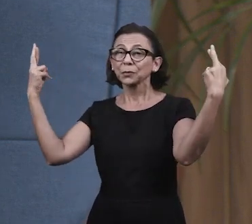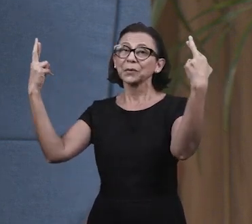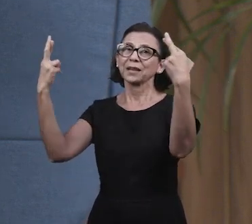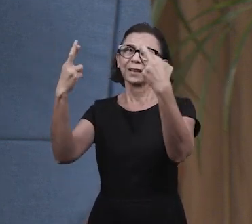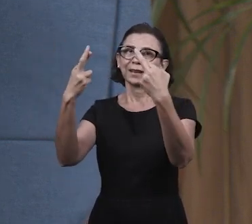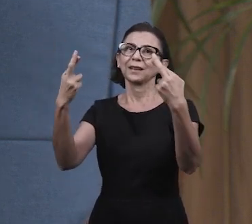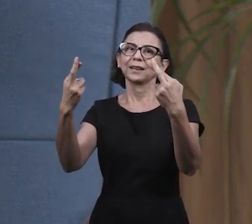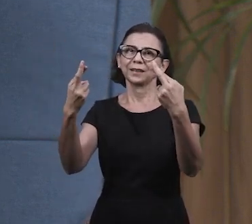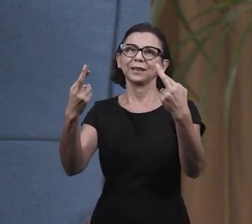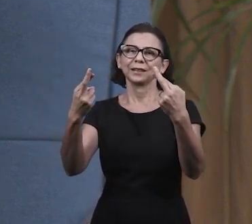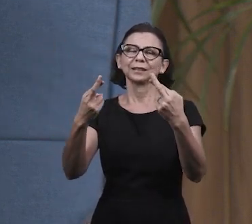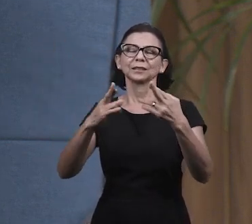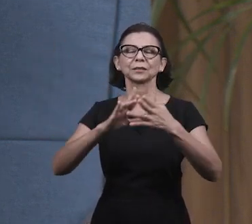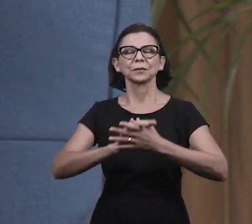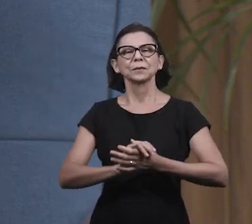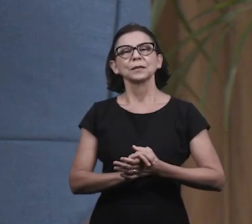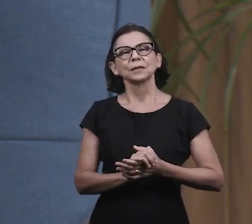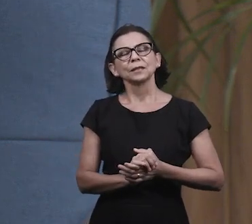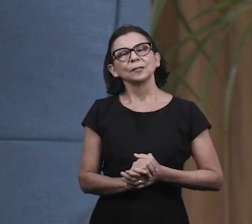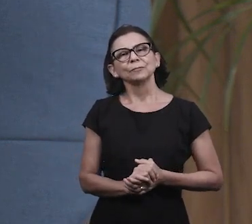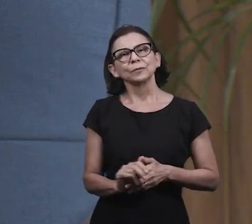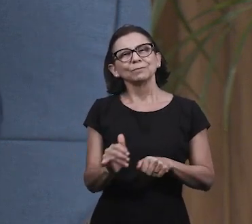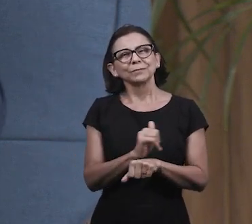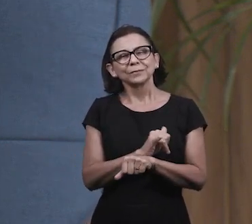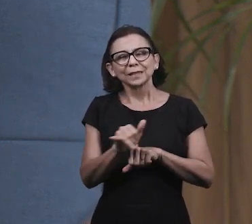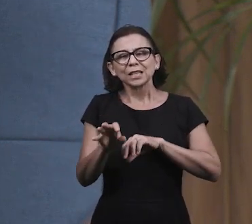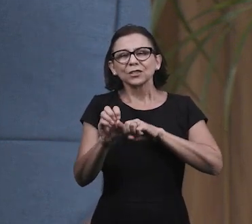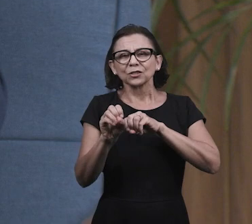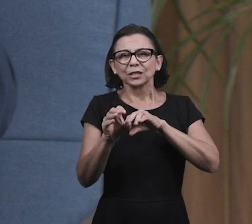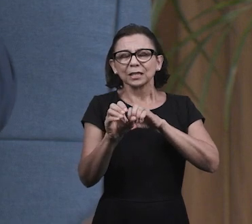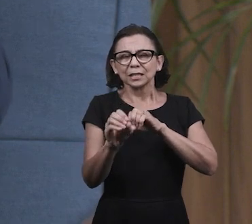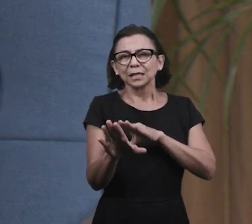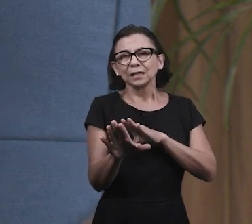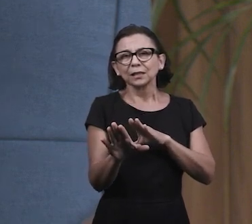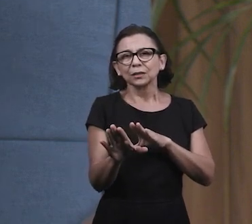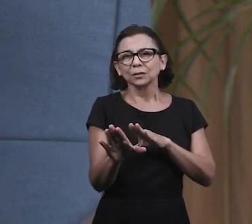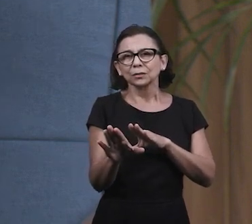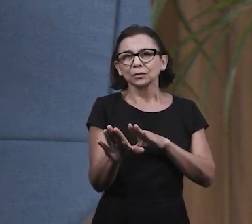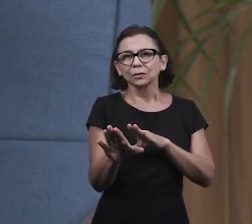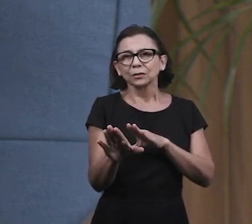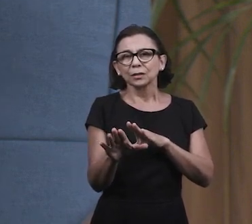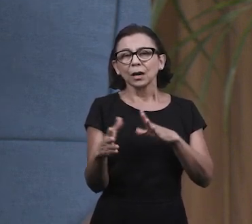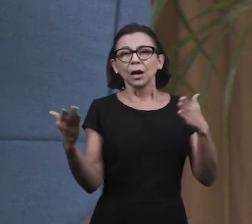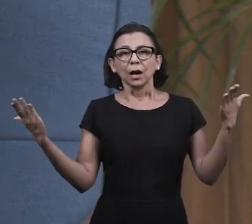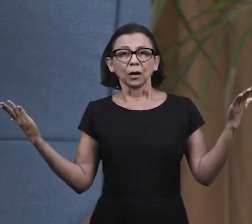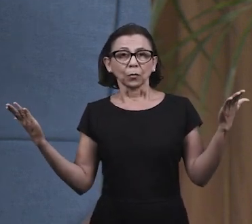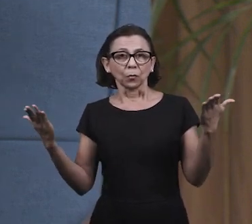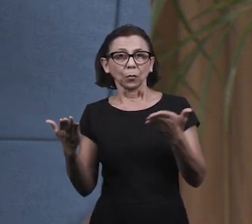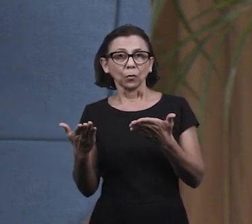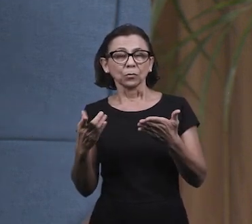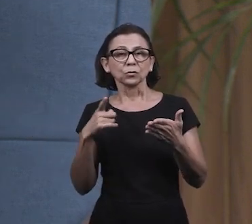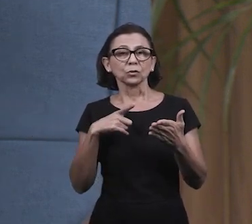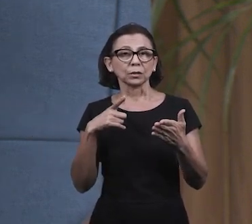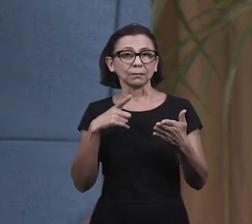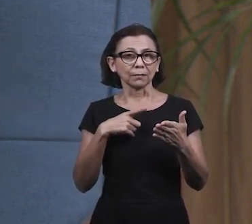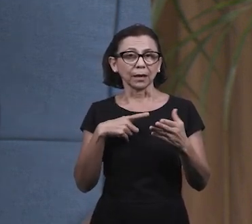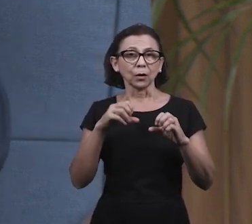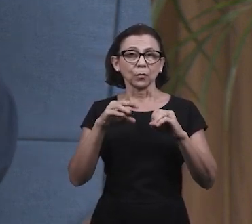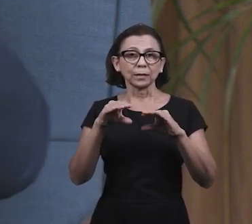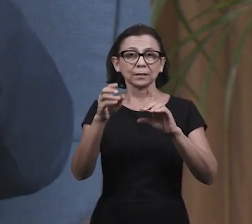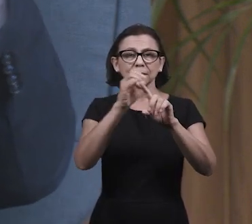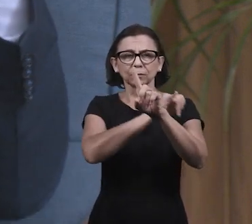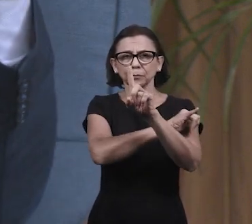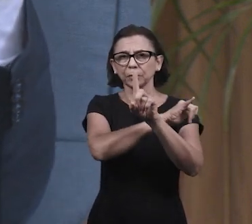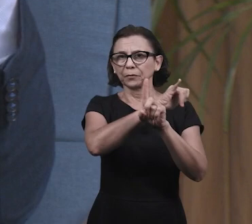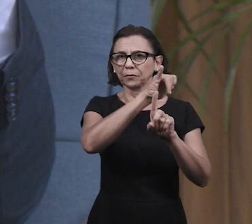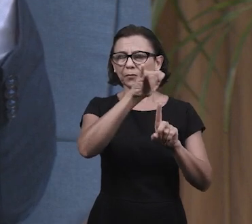Jésus. Donc, ce qu'il mettait de manière didactique a une application prophétique pour nous. Donc,